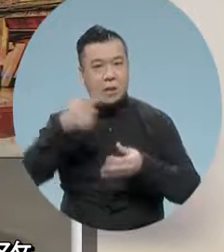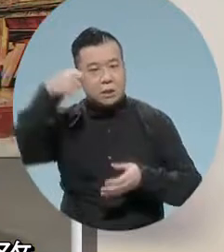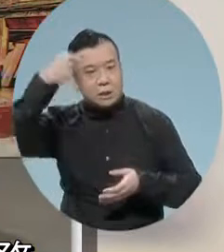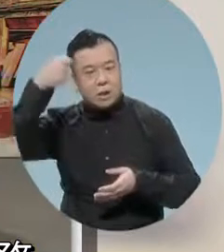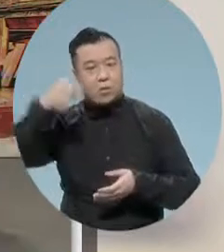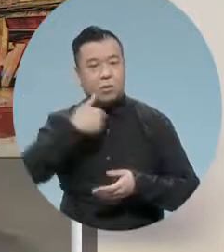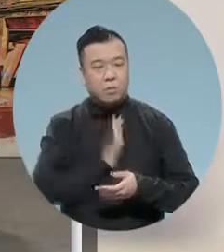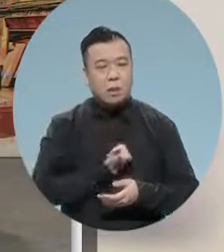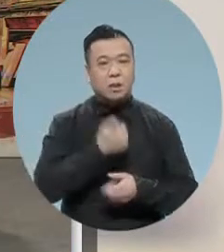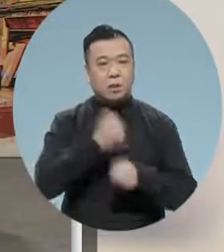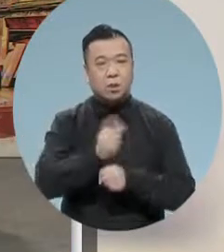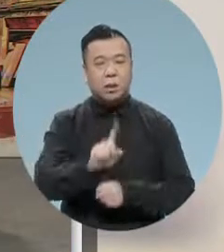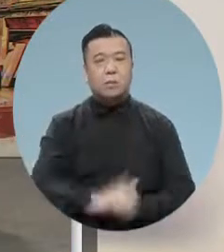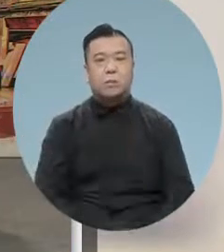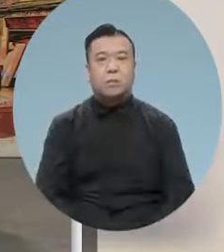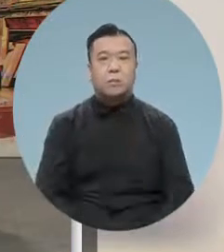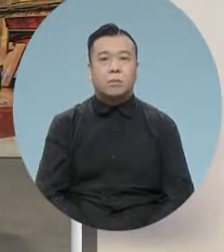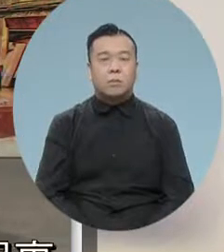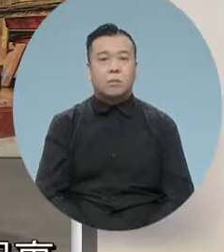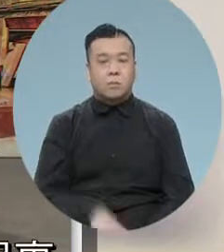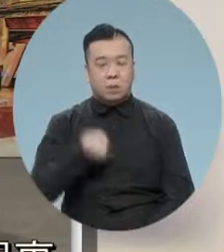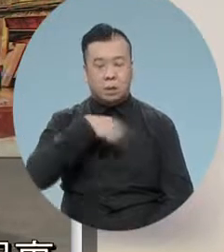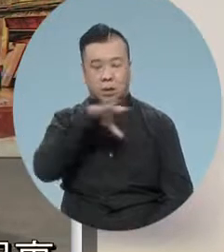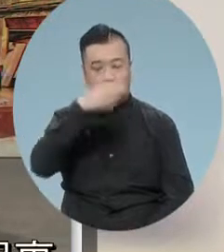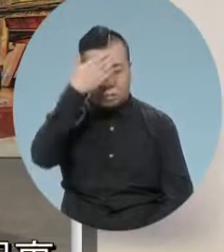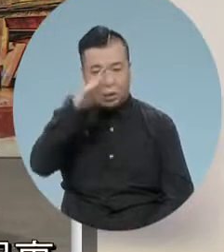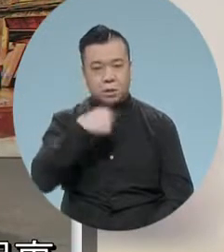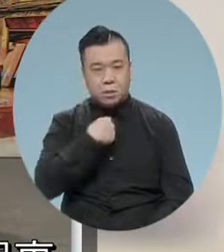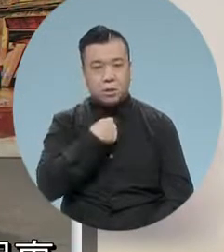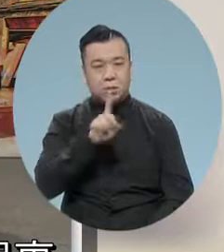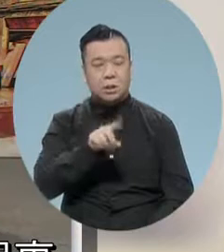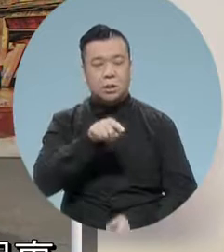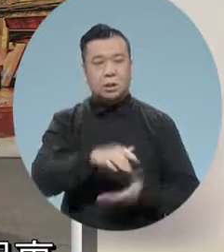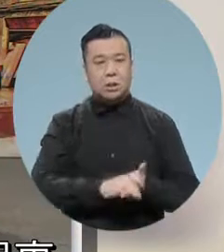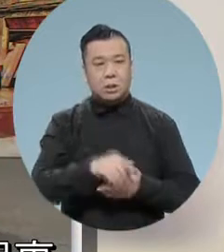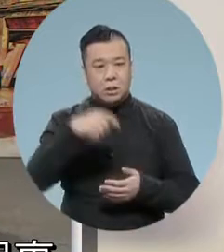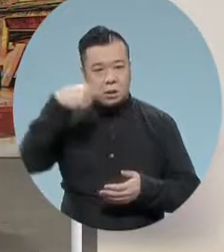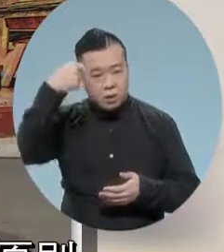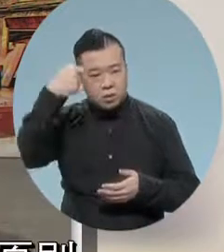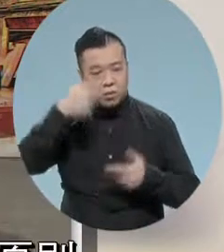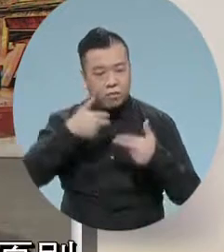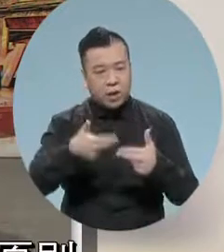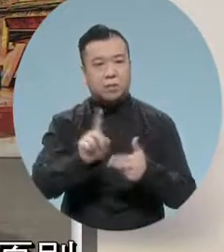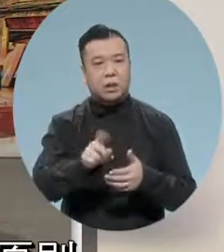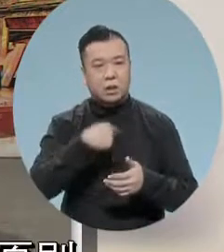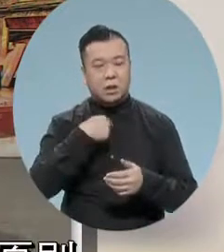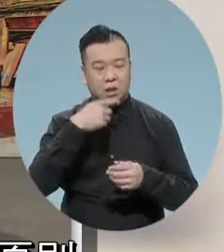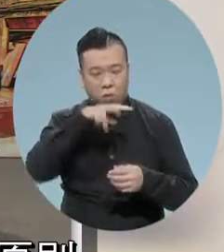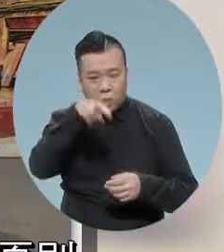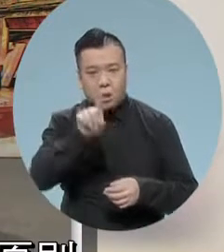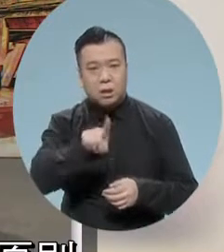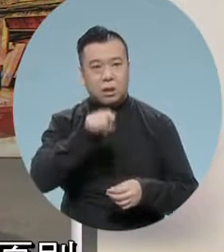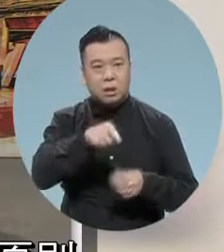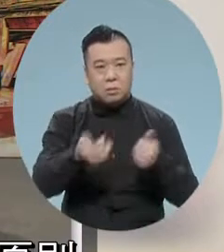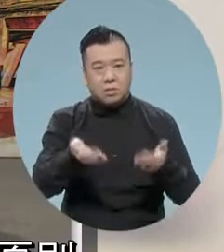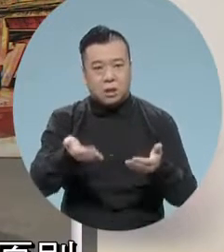務。所以我們要明白一件事，就是我們在構建整個社會主義法制的過程裏面，其實追求的就是一種